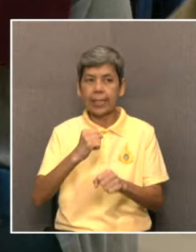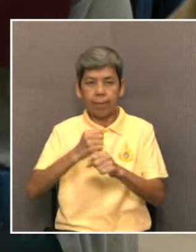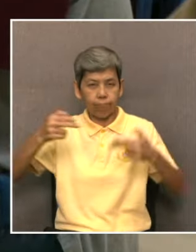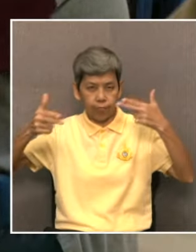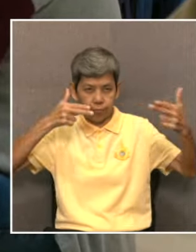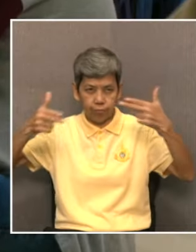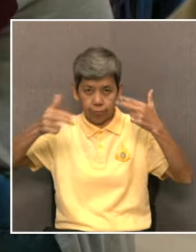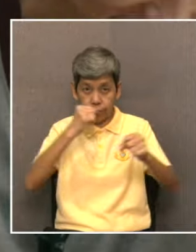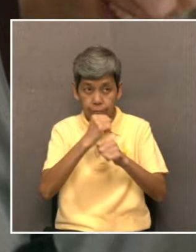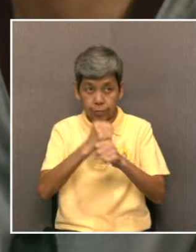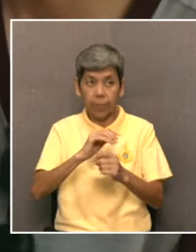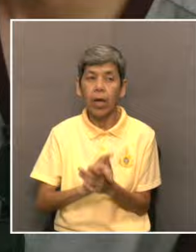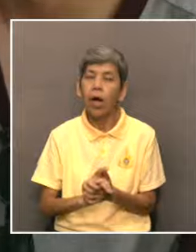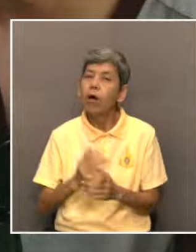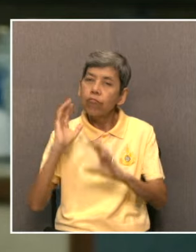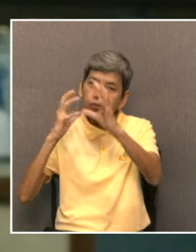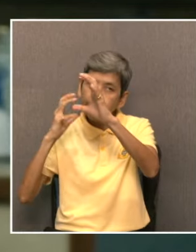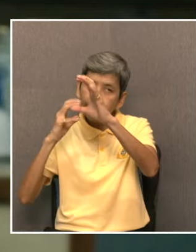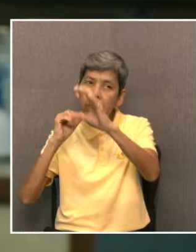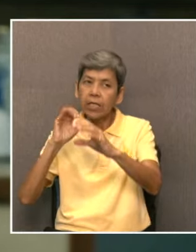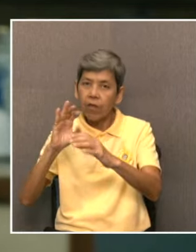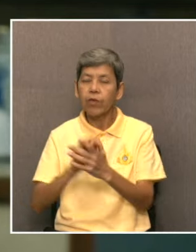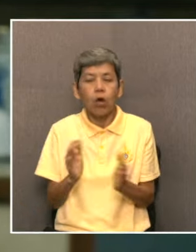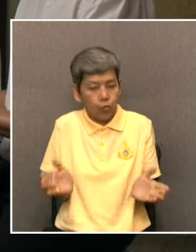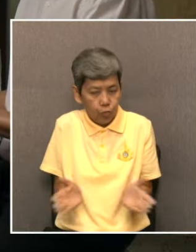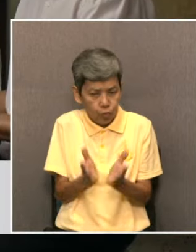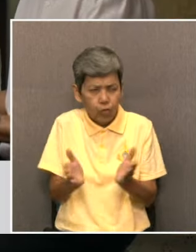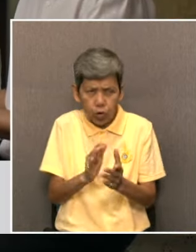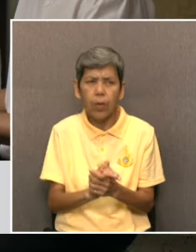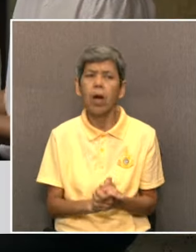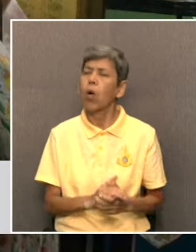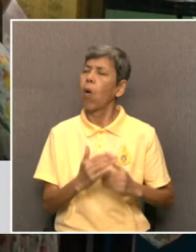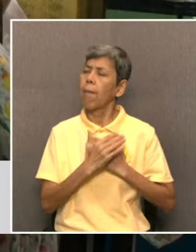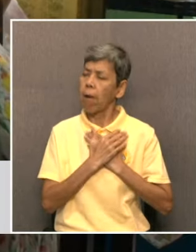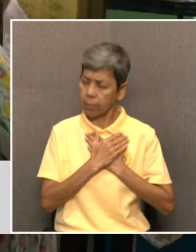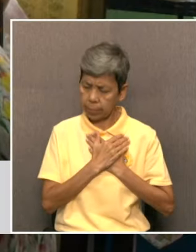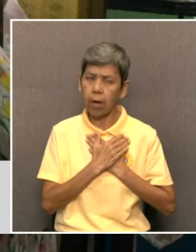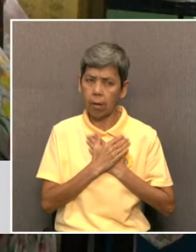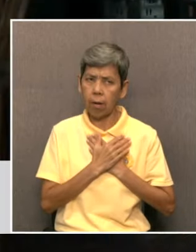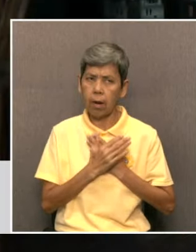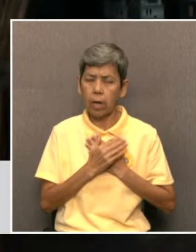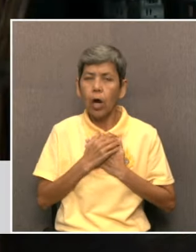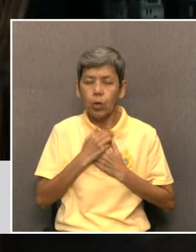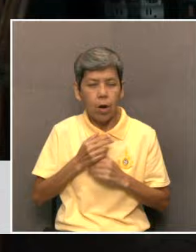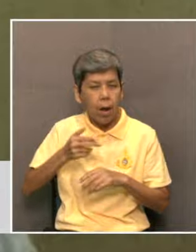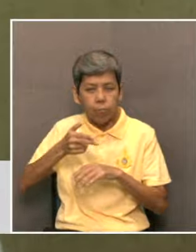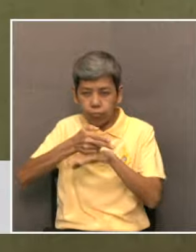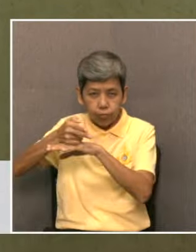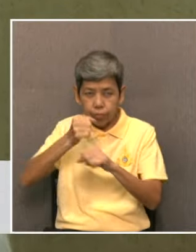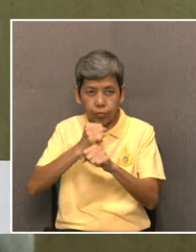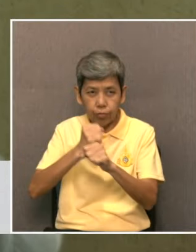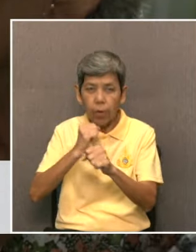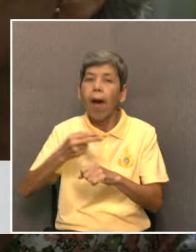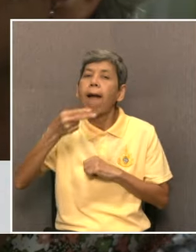นตร์ชื่อดังและโรงภาพยนตร์ SF ส่งเสริมค่านิยมแห่งความกตัญญูด้วยการเพิ่มรอบฉายของภาพยนตร์หล